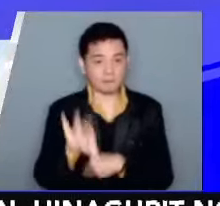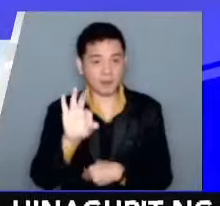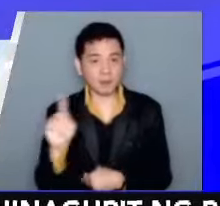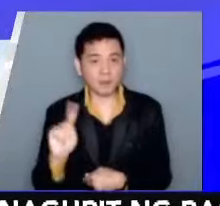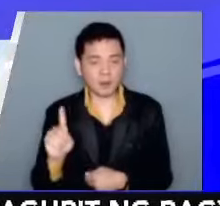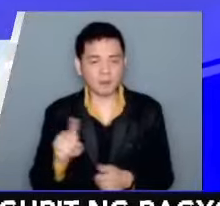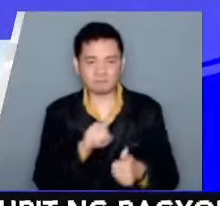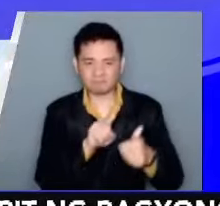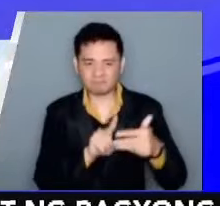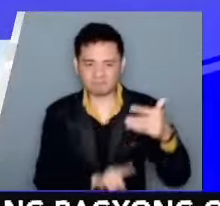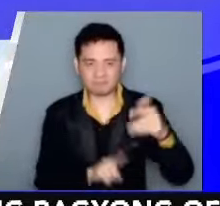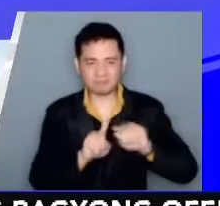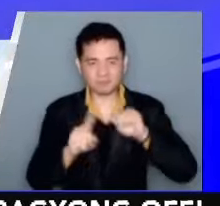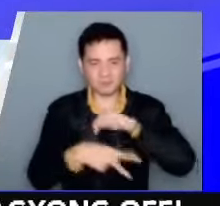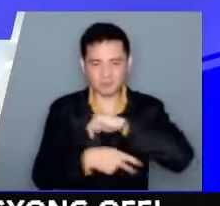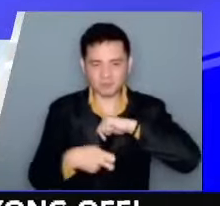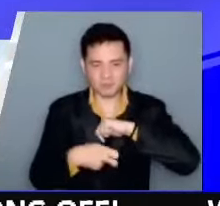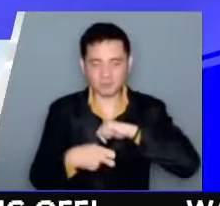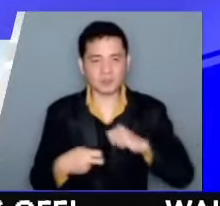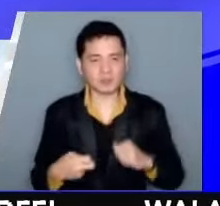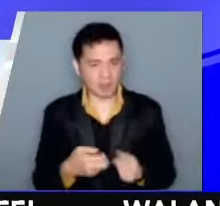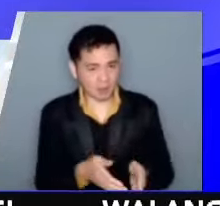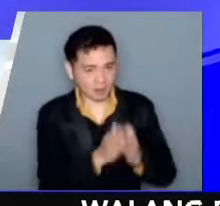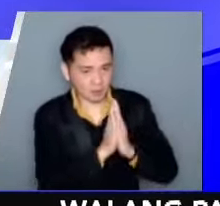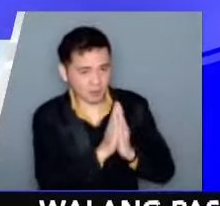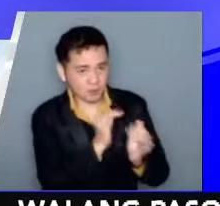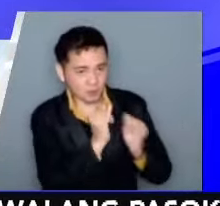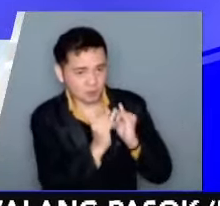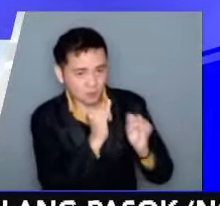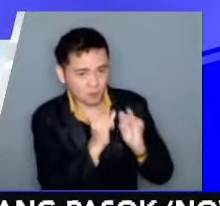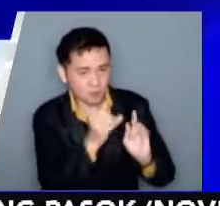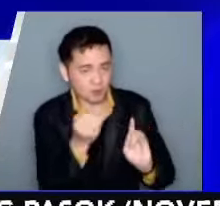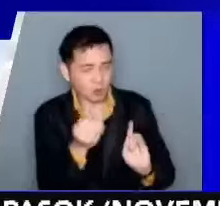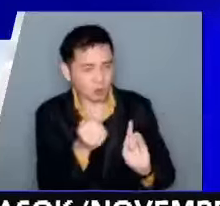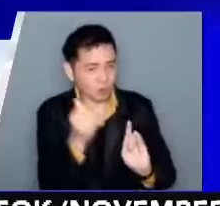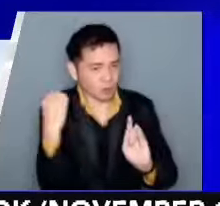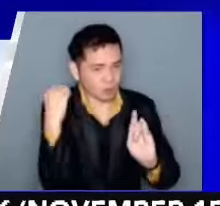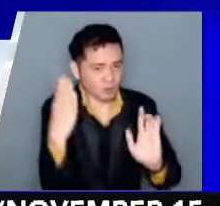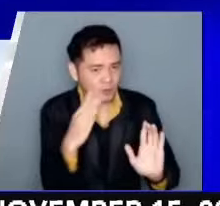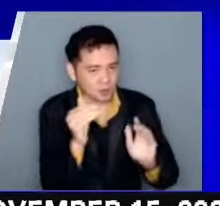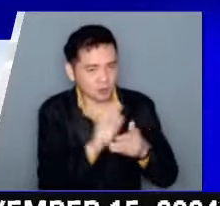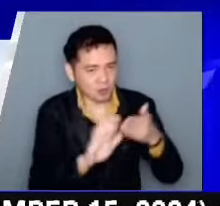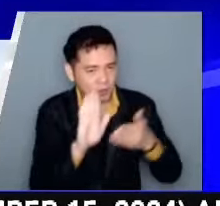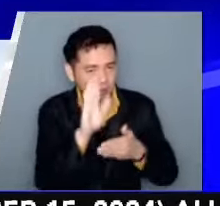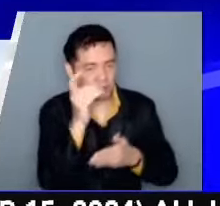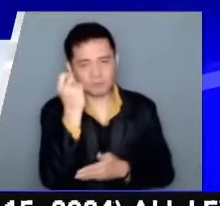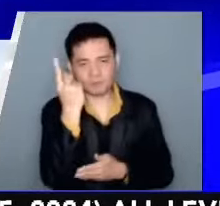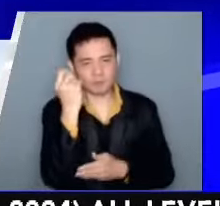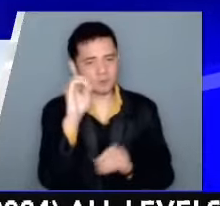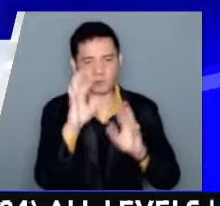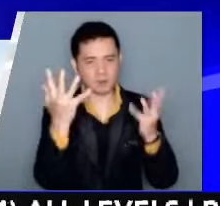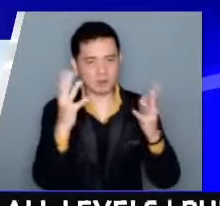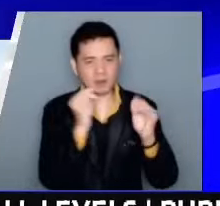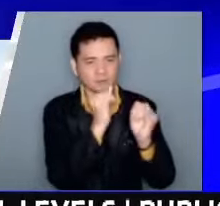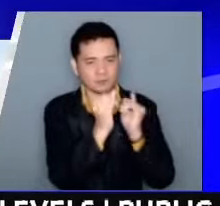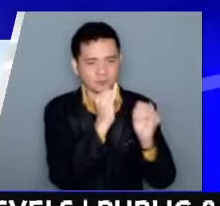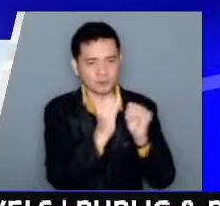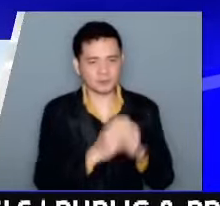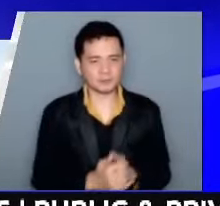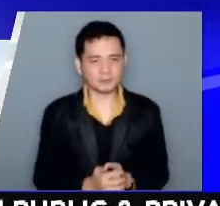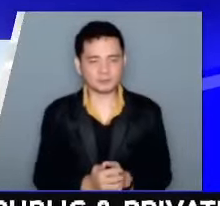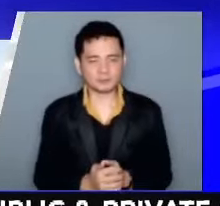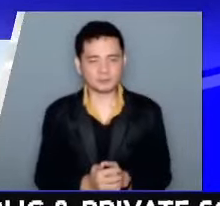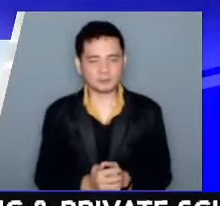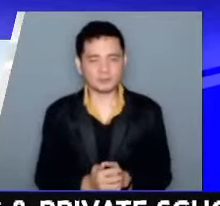GMA Integrated News kuna ng pahayag ang opisyal ng campus pero wala pa silang ibinigay. Kinabukasan, nilooban ng sospek ang isa pang paaralan